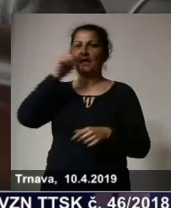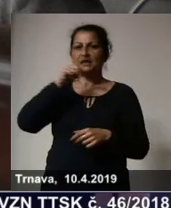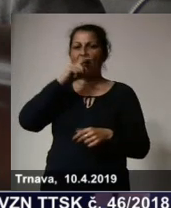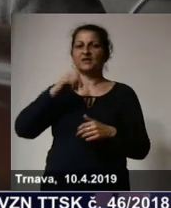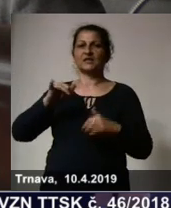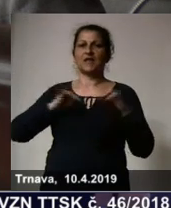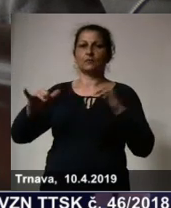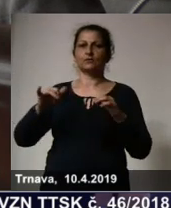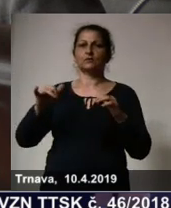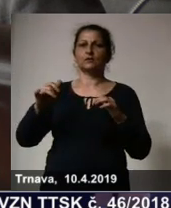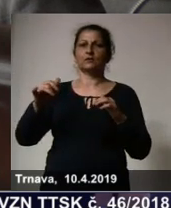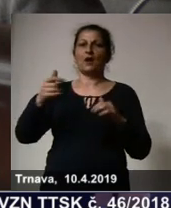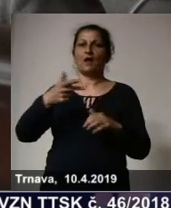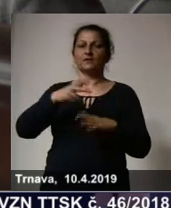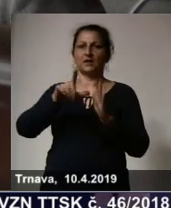kraja číslo